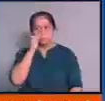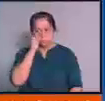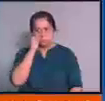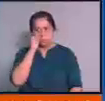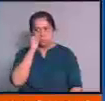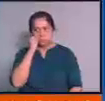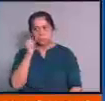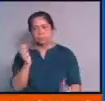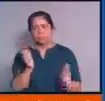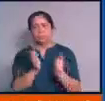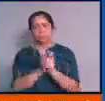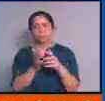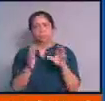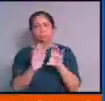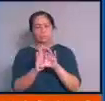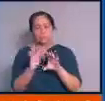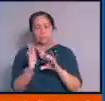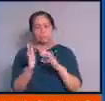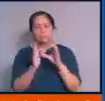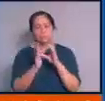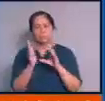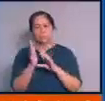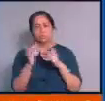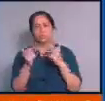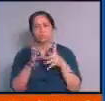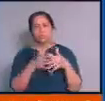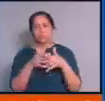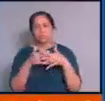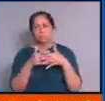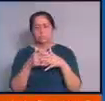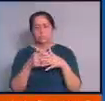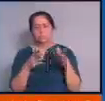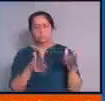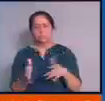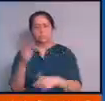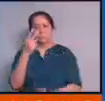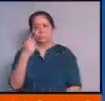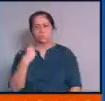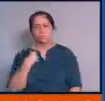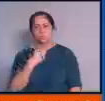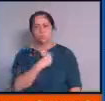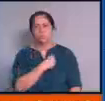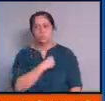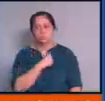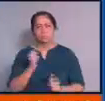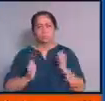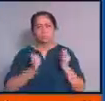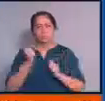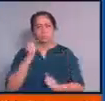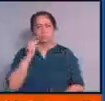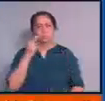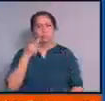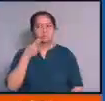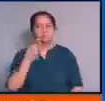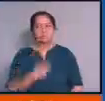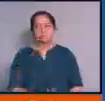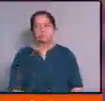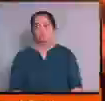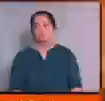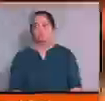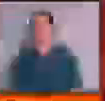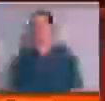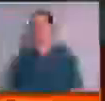na labag sa konstitusyon ng Amerika ang balak ng dalawang senador. Umaksyon si Maricel Halili.